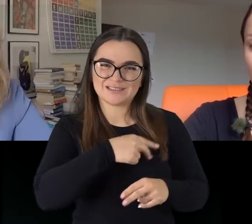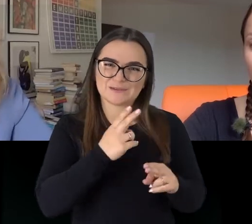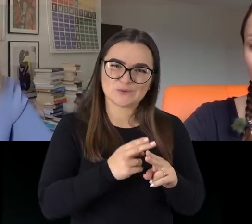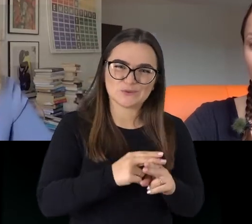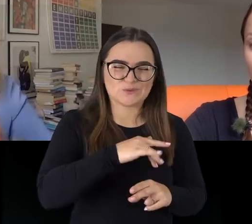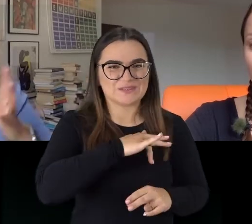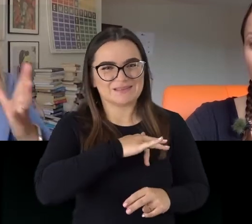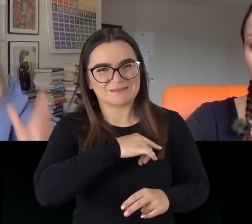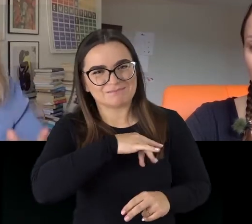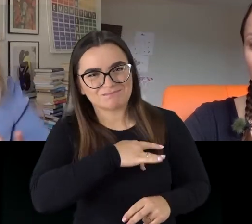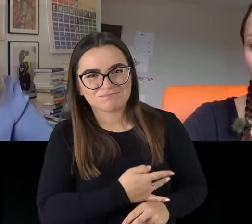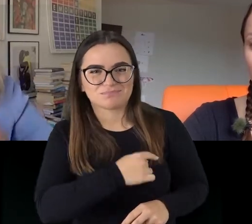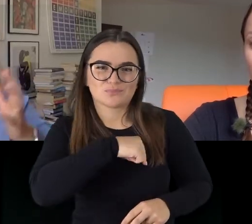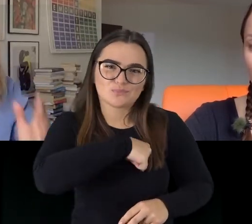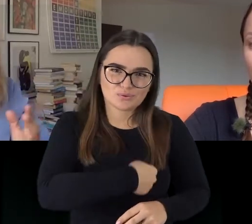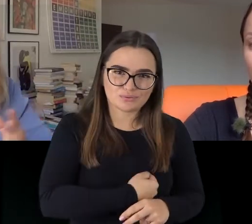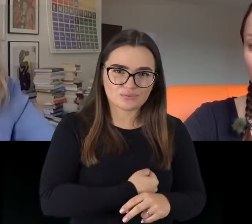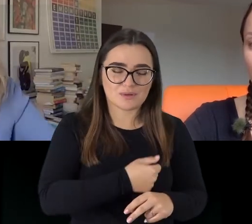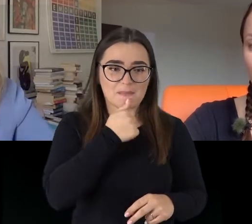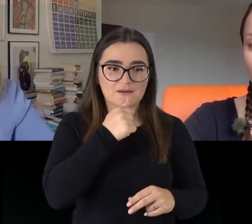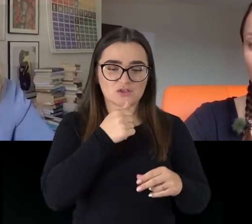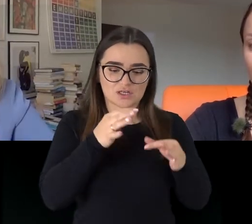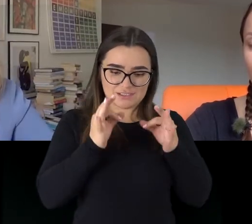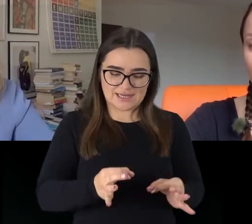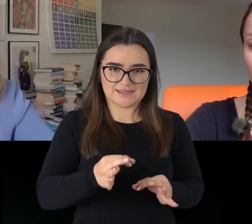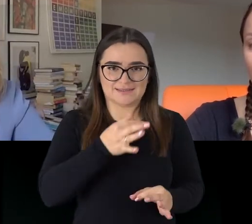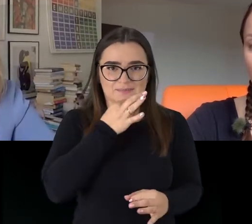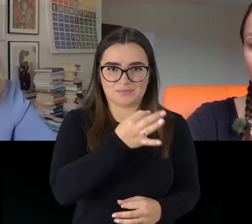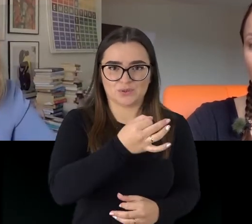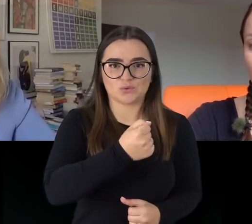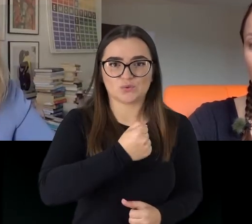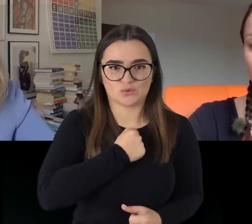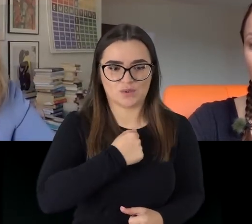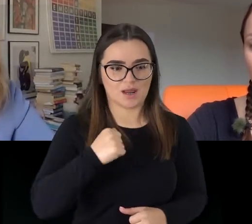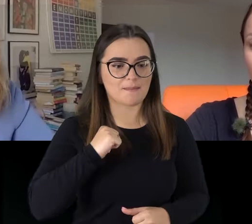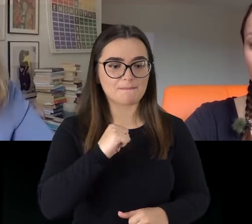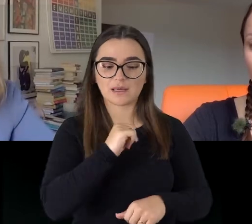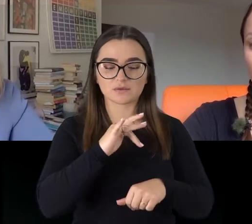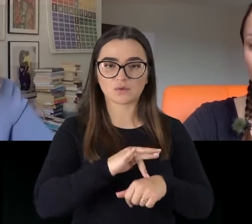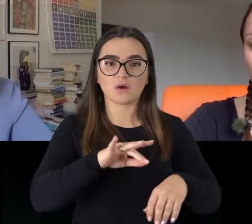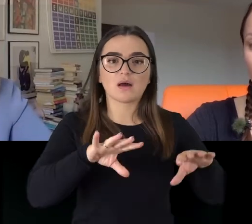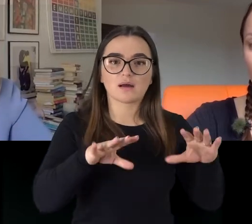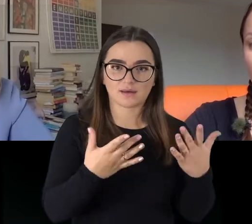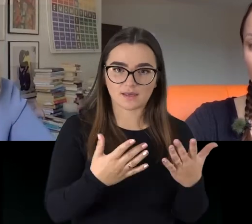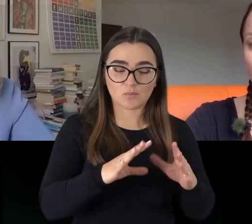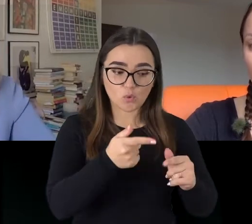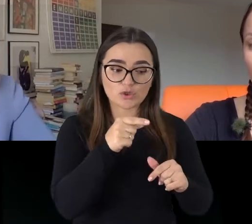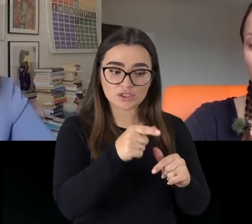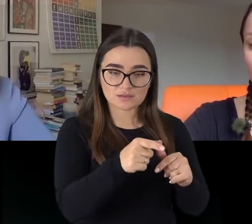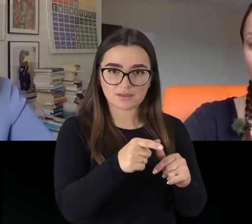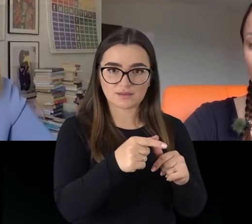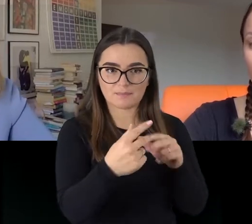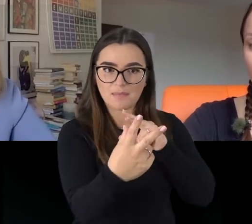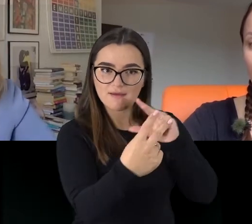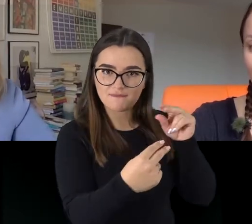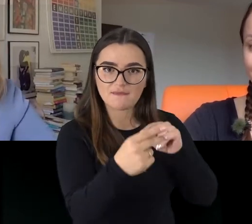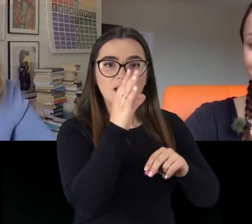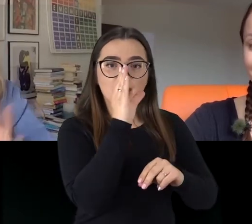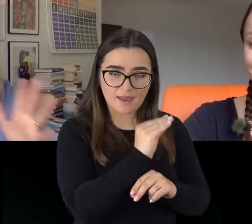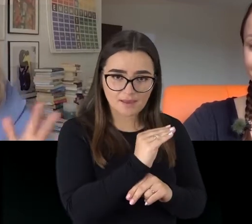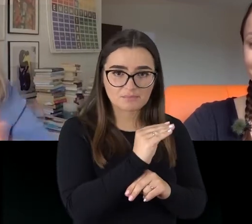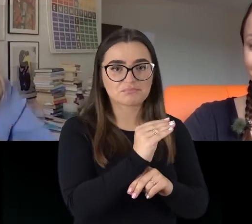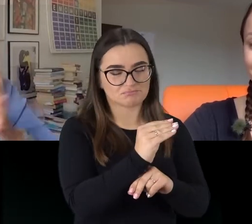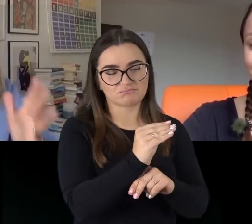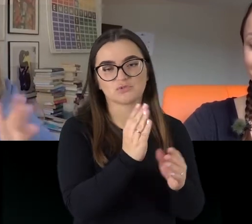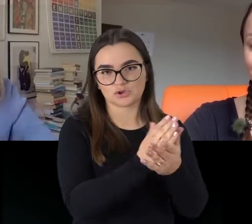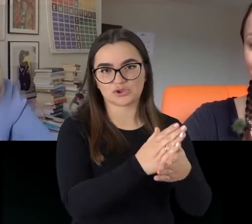teisę, turiu erdvę pasakyti, žodžiu, kaip aš jaučiuosi. Tai štai tokie santykiai, nu taip labai jaučia, aš